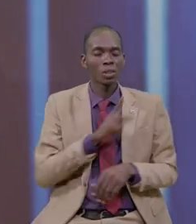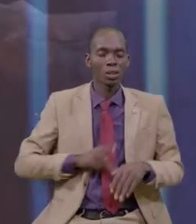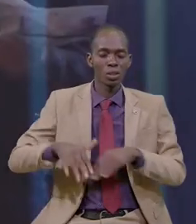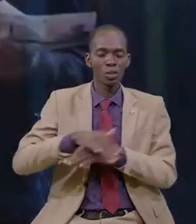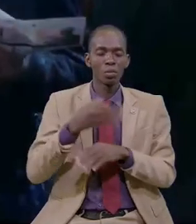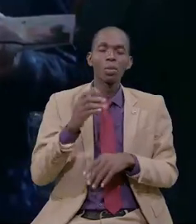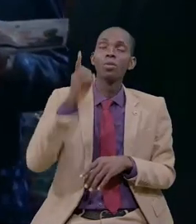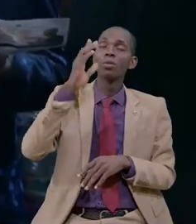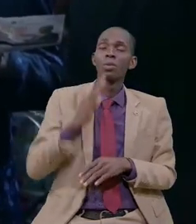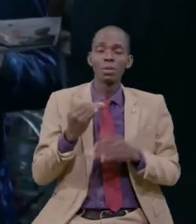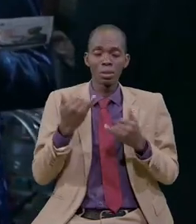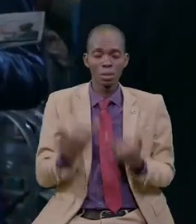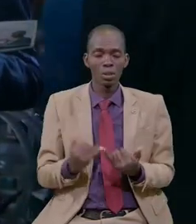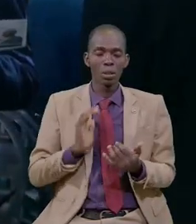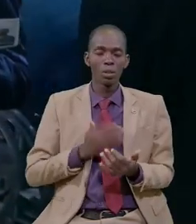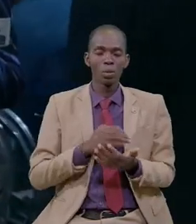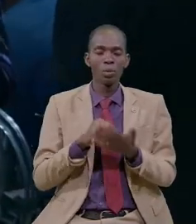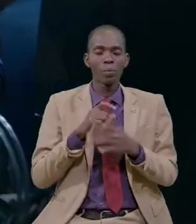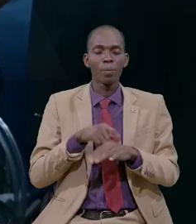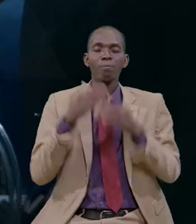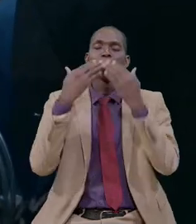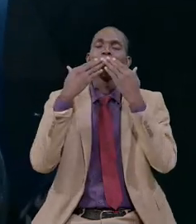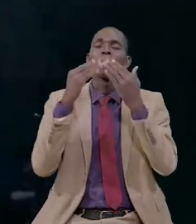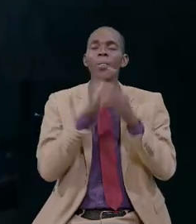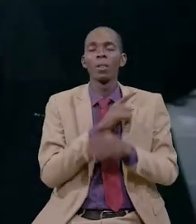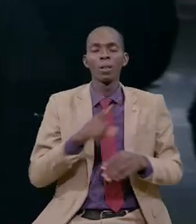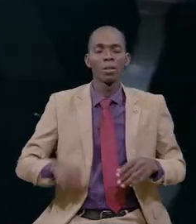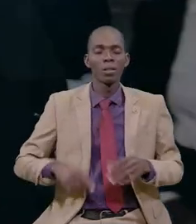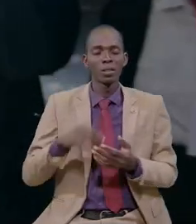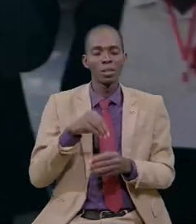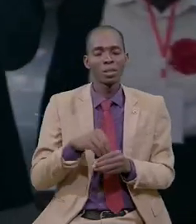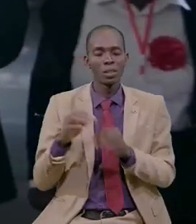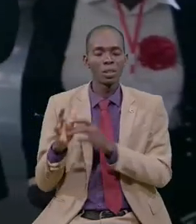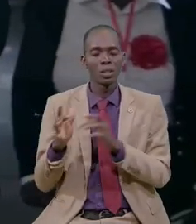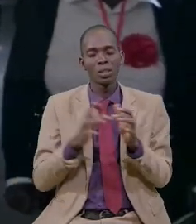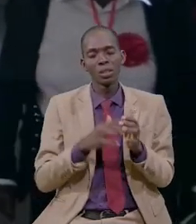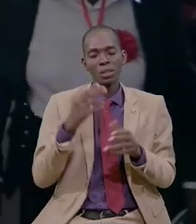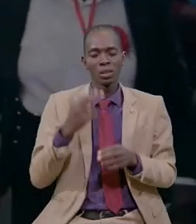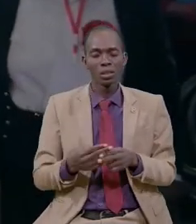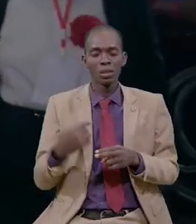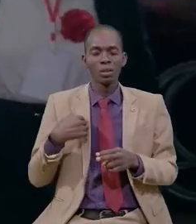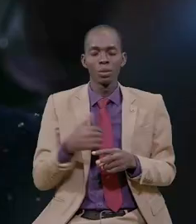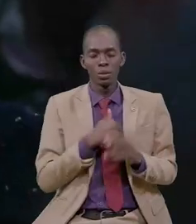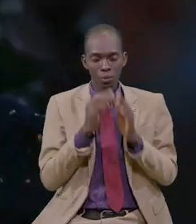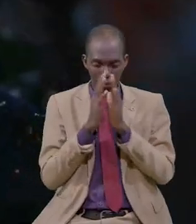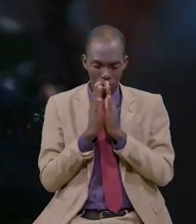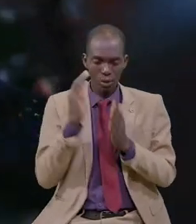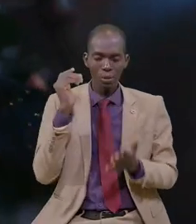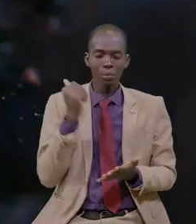en notre temps. Merci Seigneur. Au nom de Jésus, nous